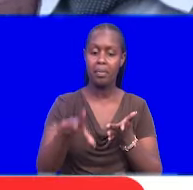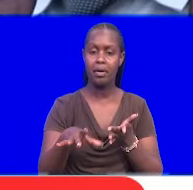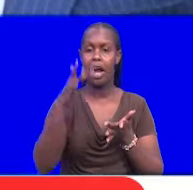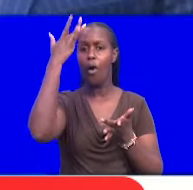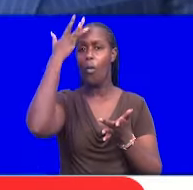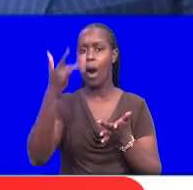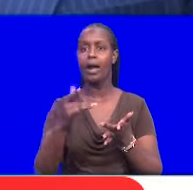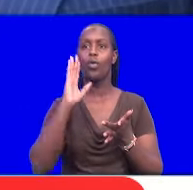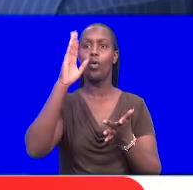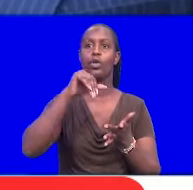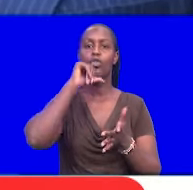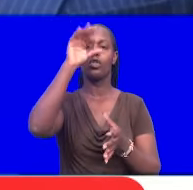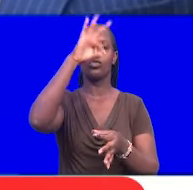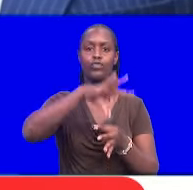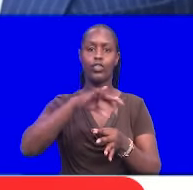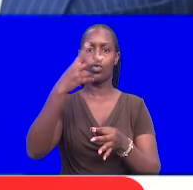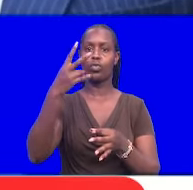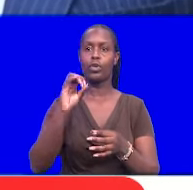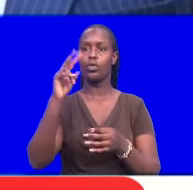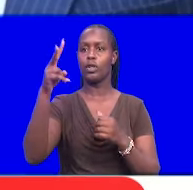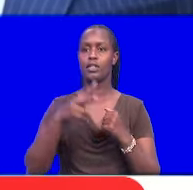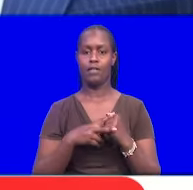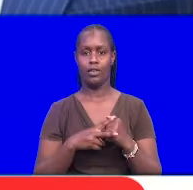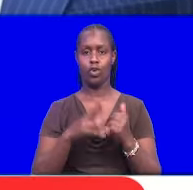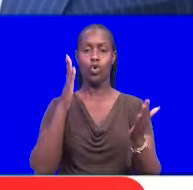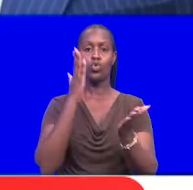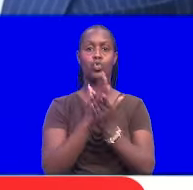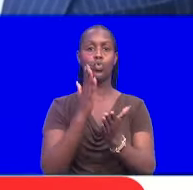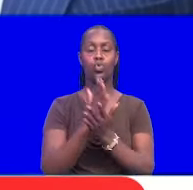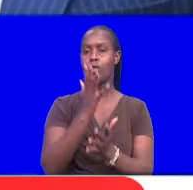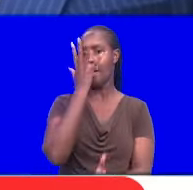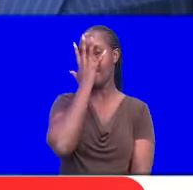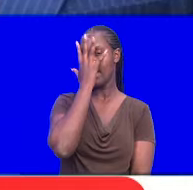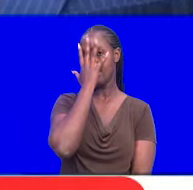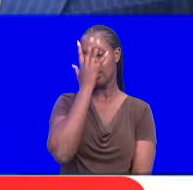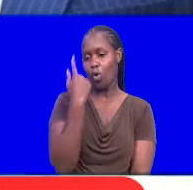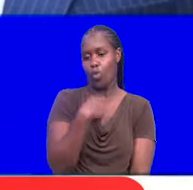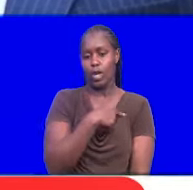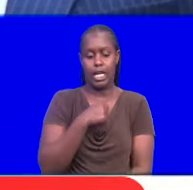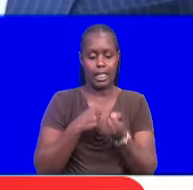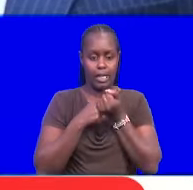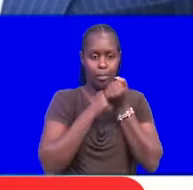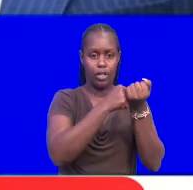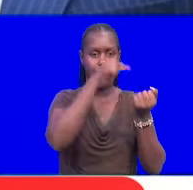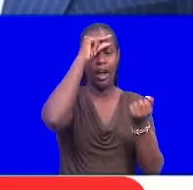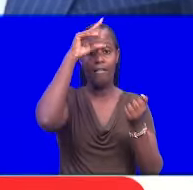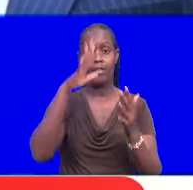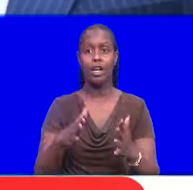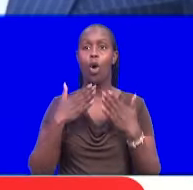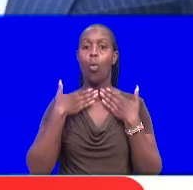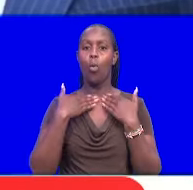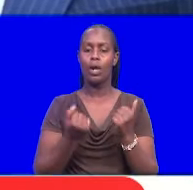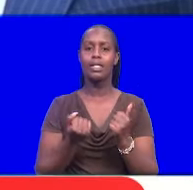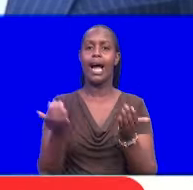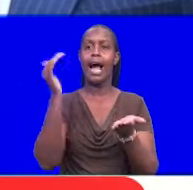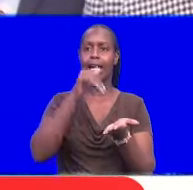kiti 2027. Ni kweli tumekuwa na embarrassment, lakini sisi wenye wana support wa governor tumejiondoa kabisa kwa hiyo maneno, na hatutakubali